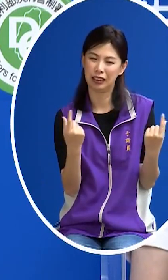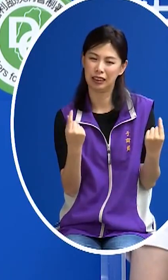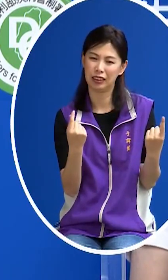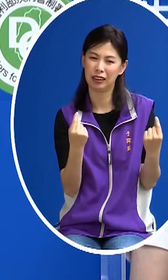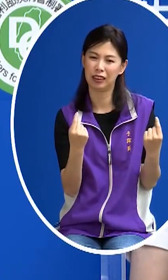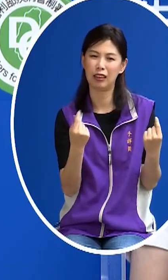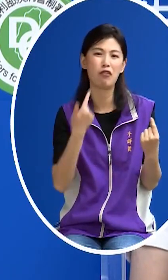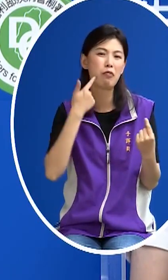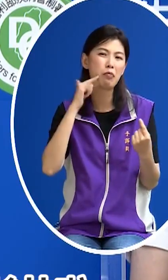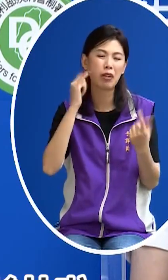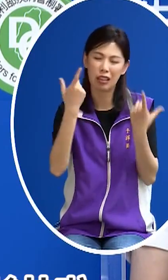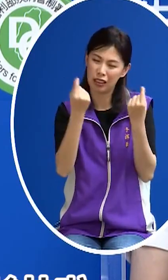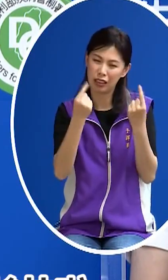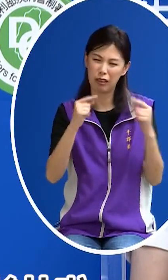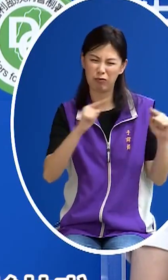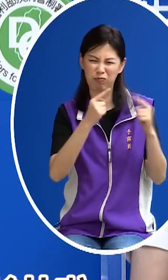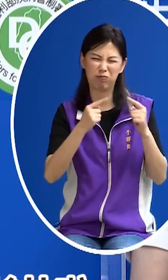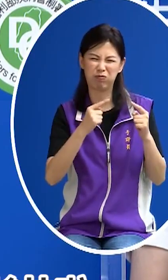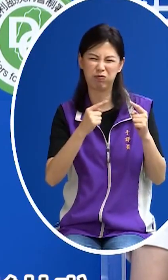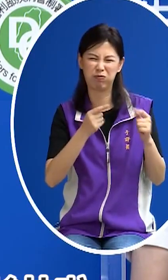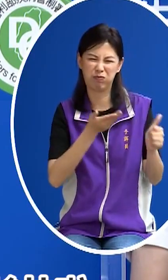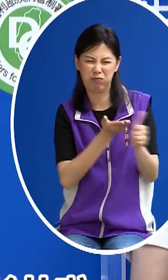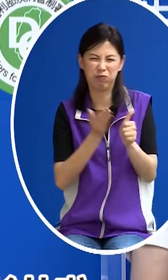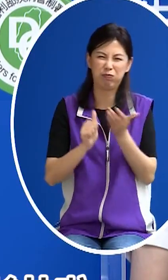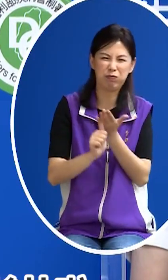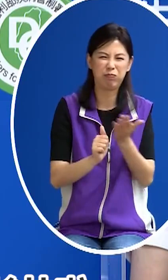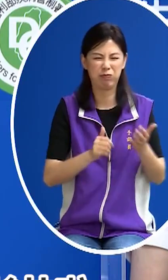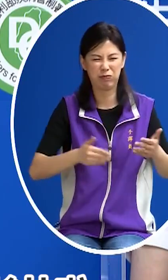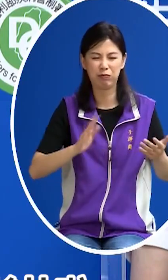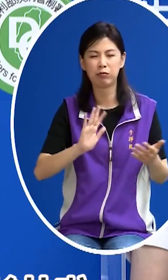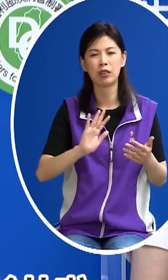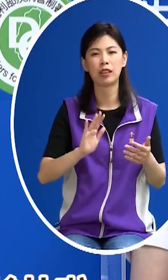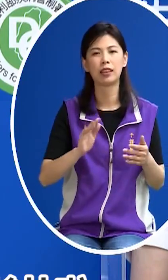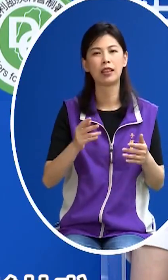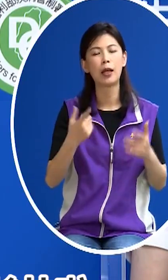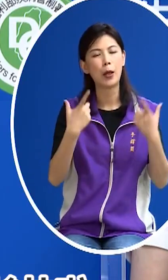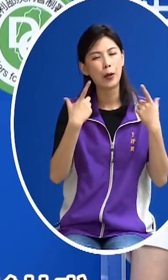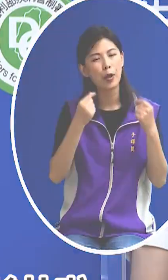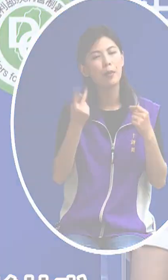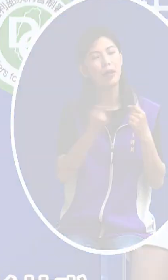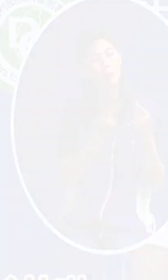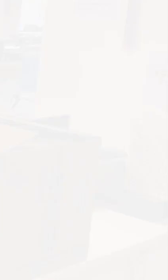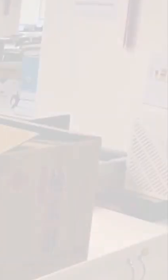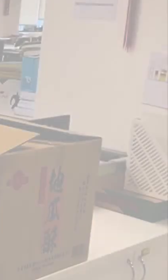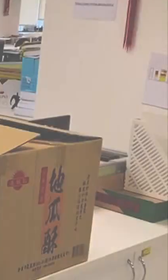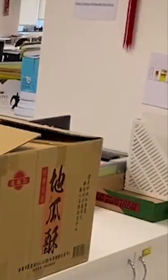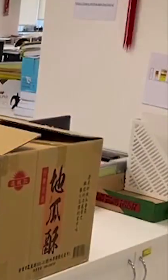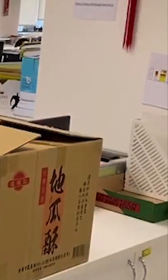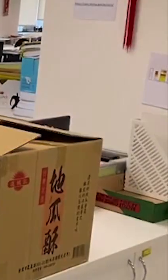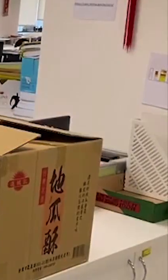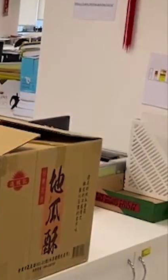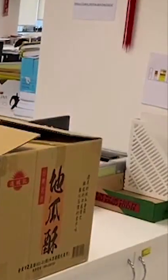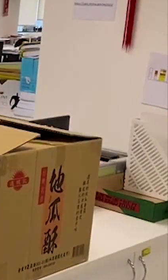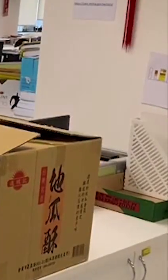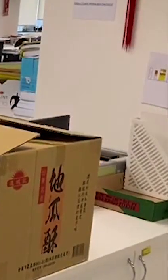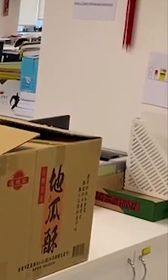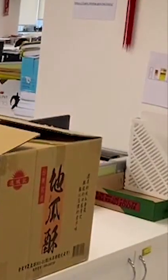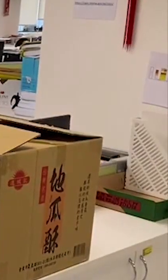历史的事实。不过大部分的同根生哈，都是合作的很愉快啊。